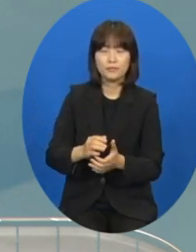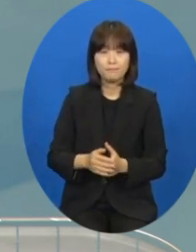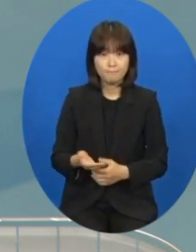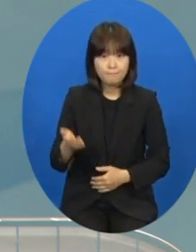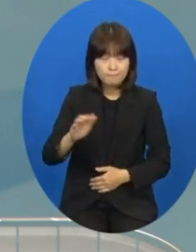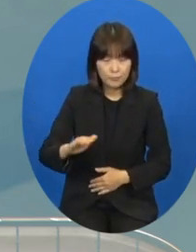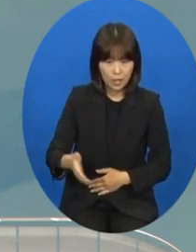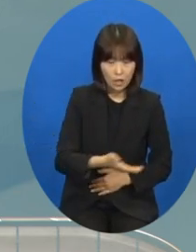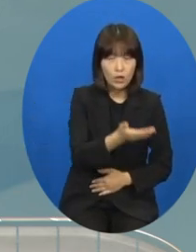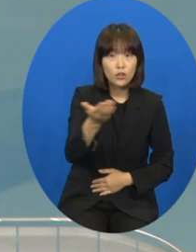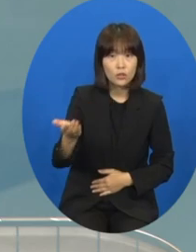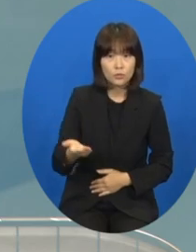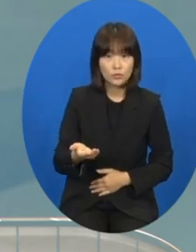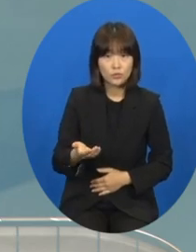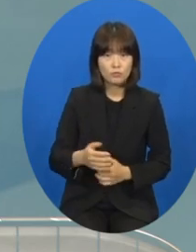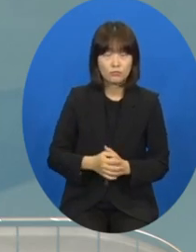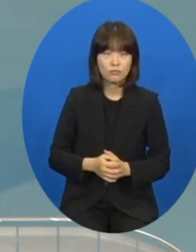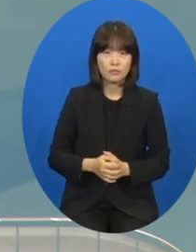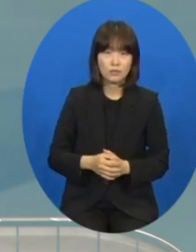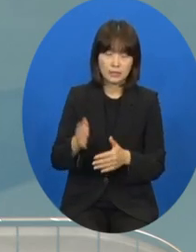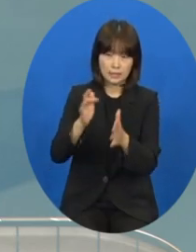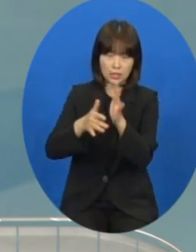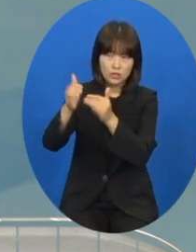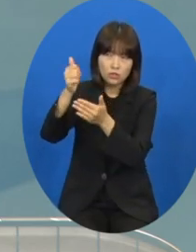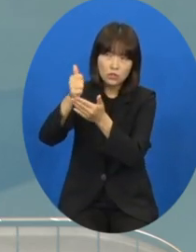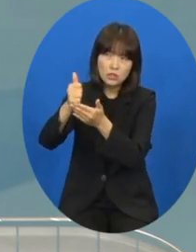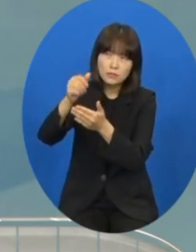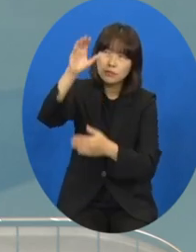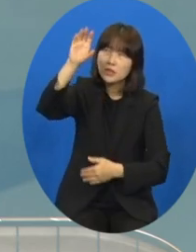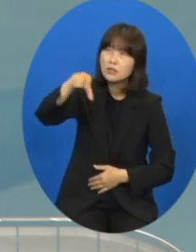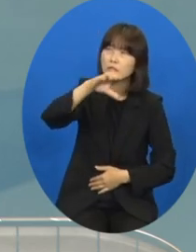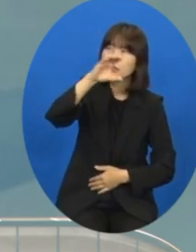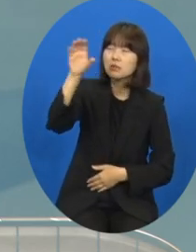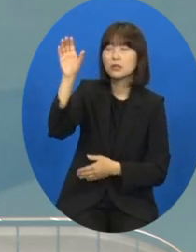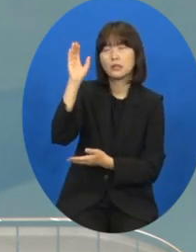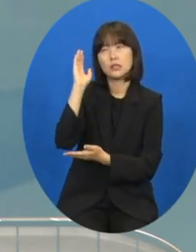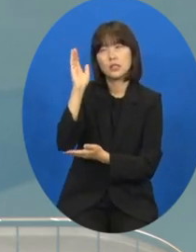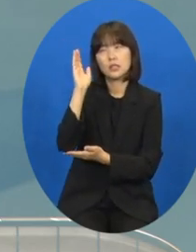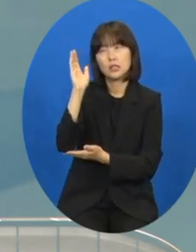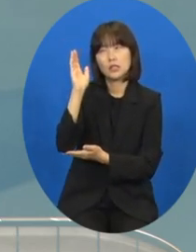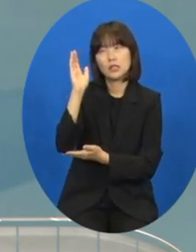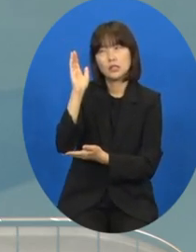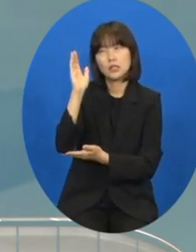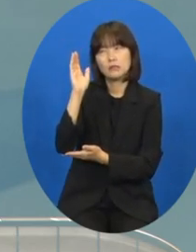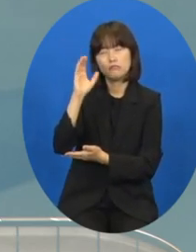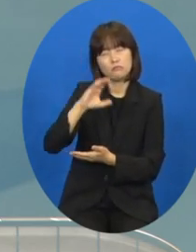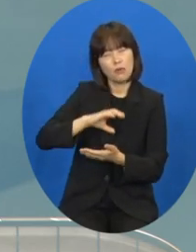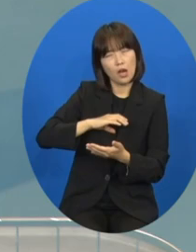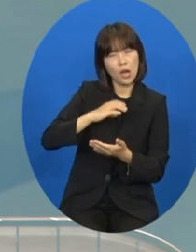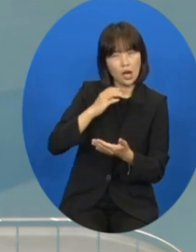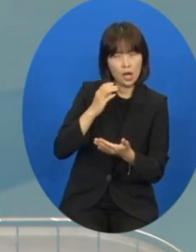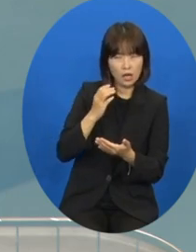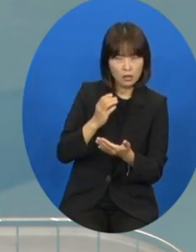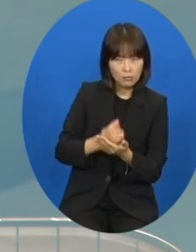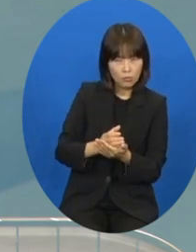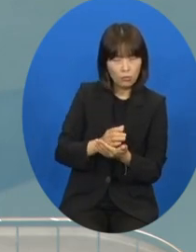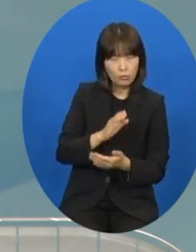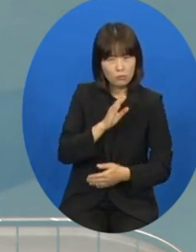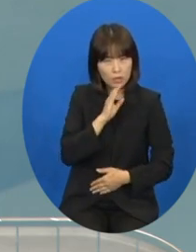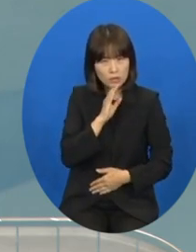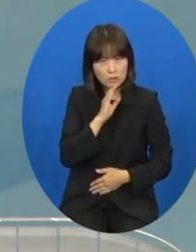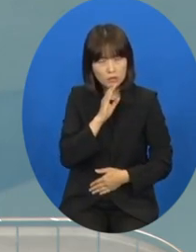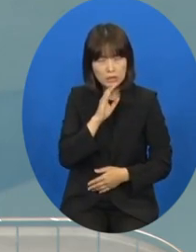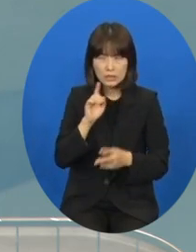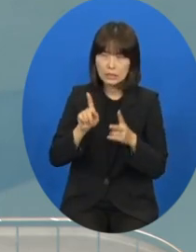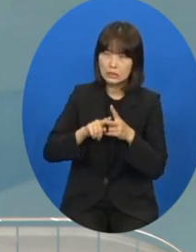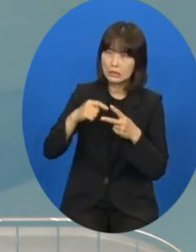여러분 중에는 여전히 예수님의 십자가 이야기가 그렇게 놀라운 감동적인 사건인지